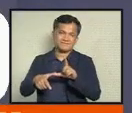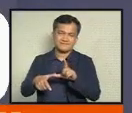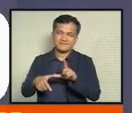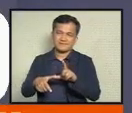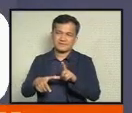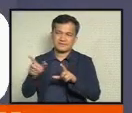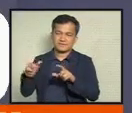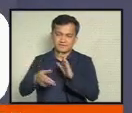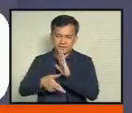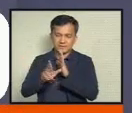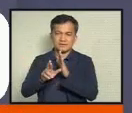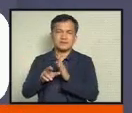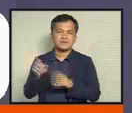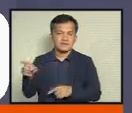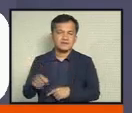mag-renew kayo,